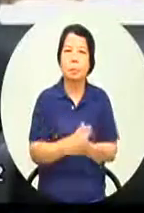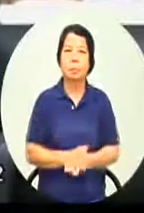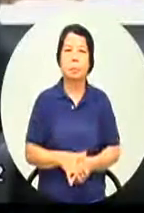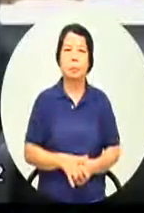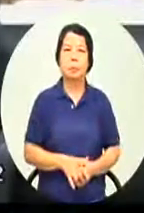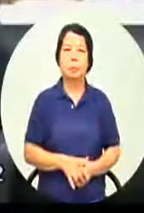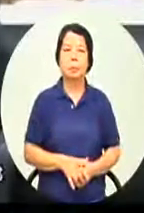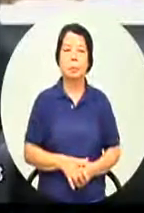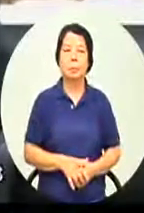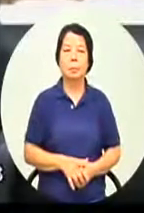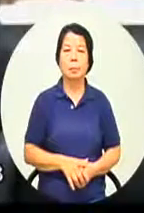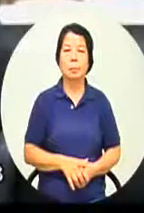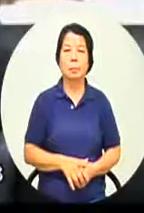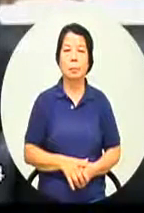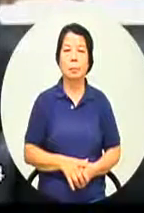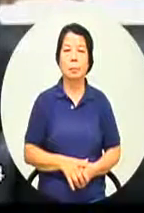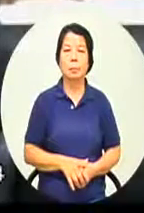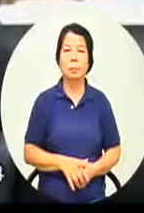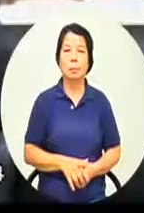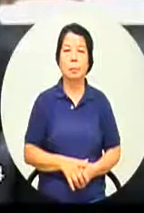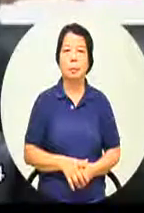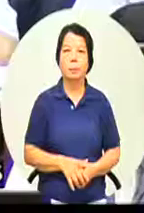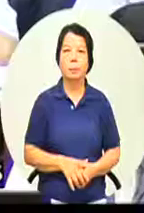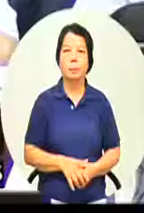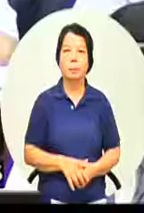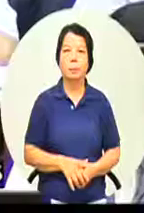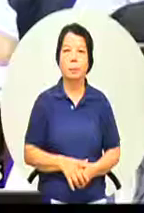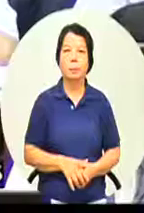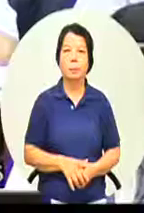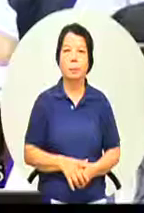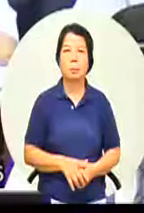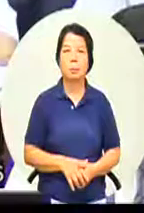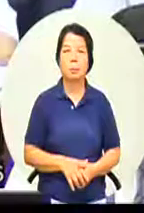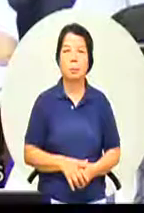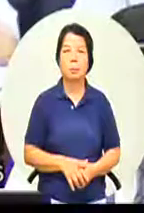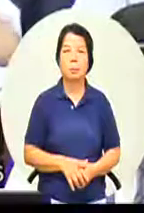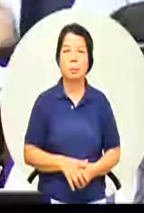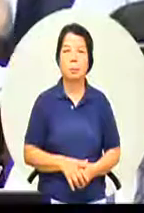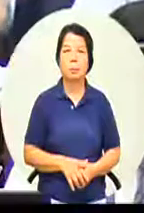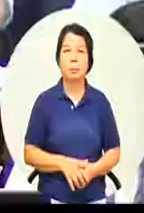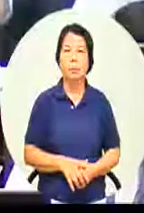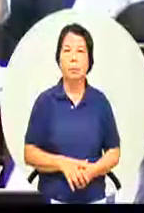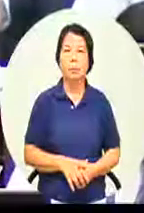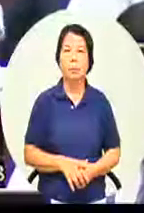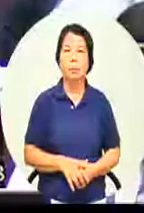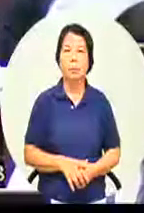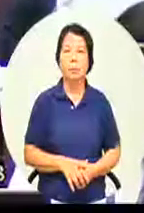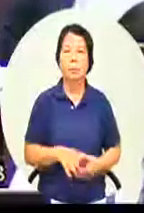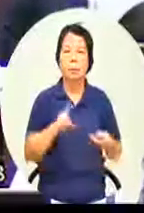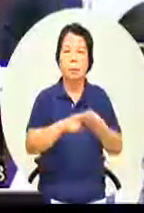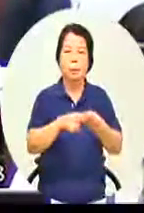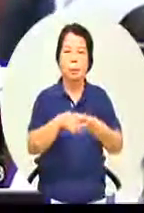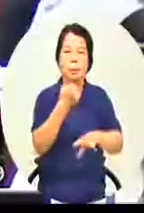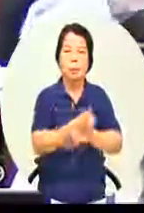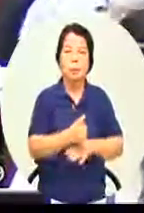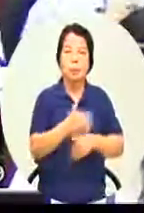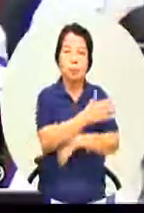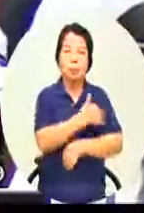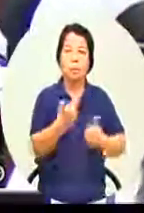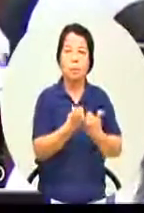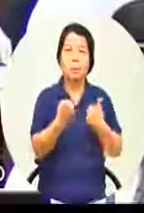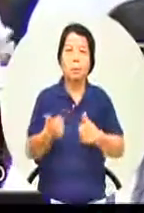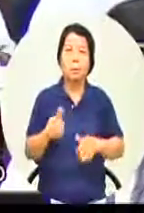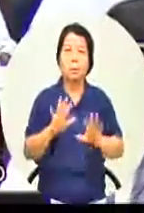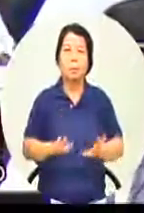来请答复一下。 曾局长请答复。 目前的谢谢主席哈，谢谢陈议员。那